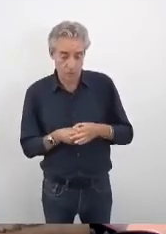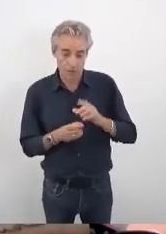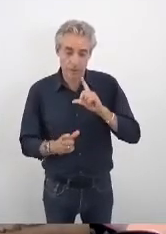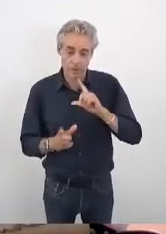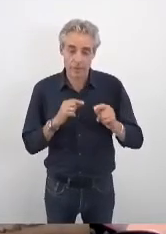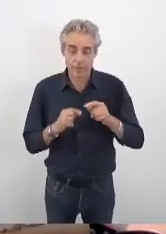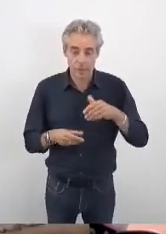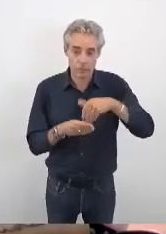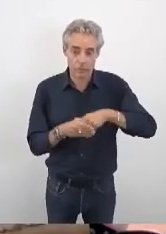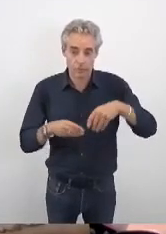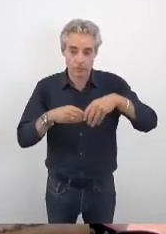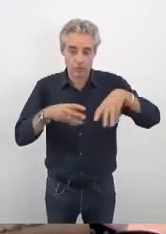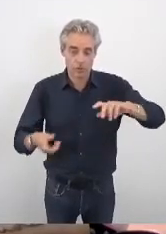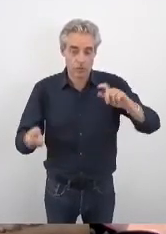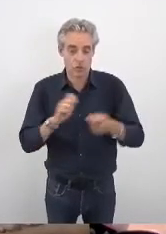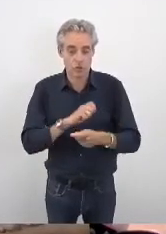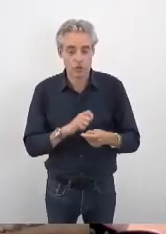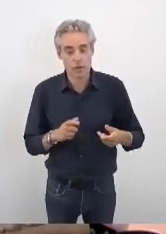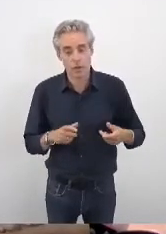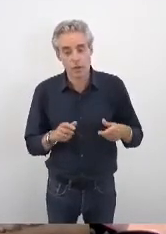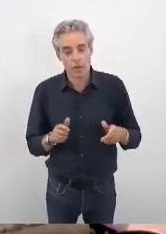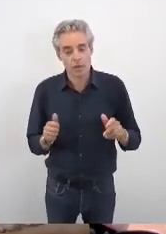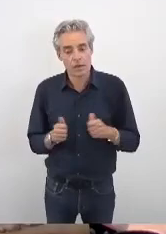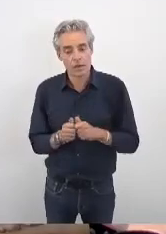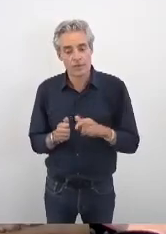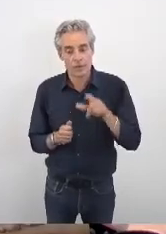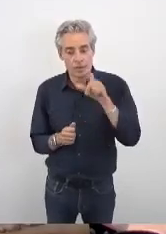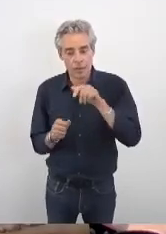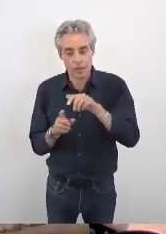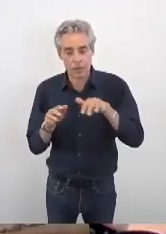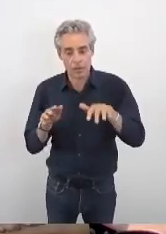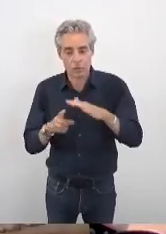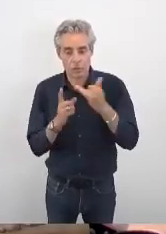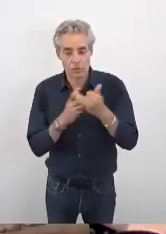ou des modifications autrement que par un tweet. Merci, monsieur le maire.